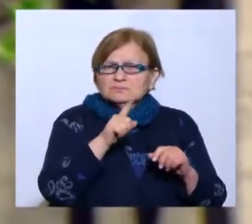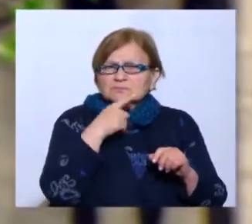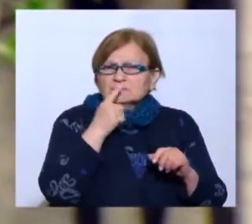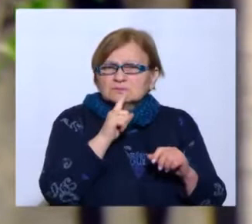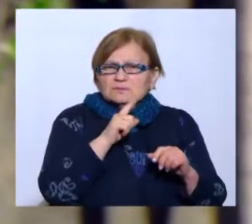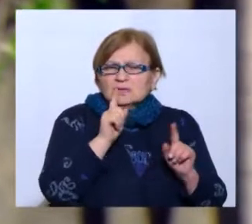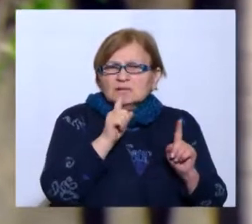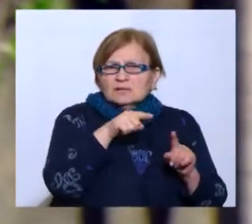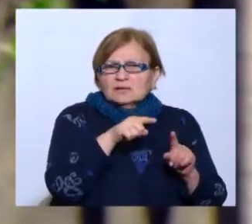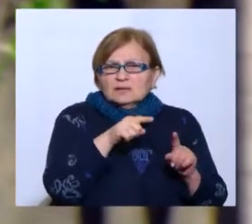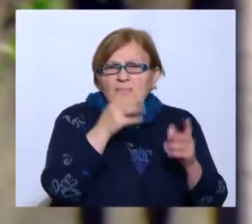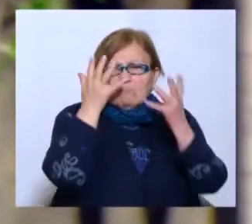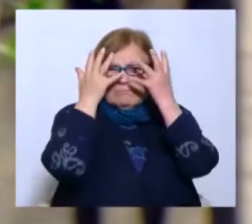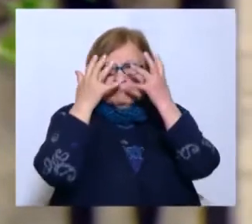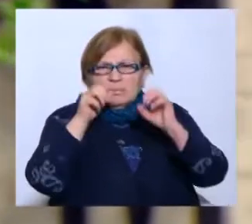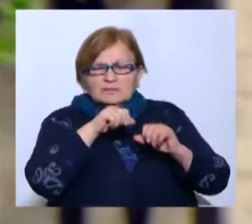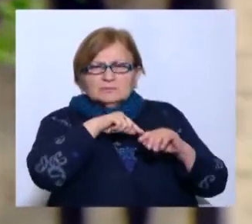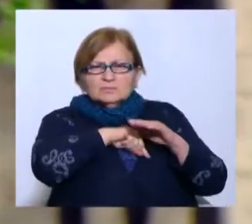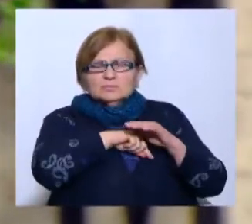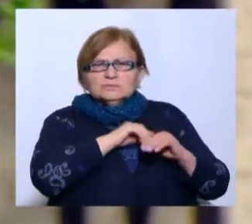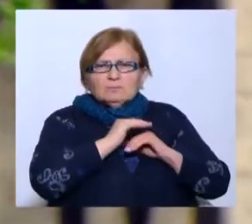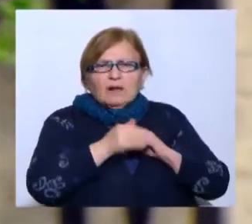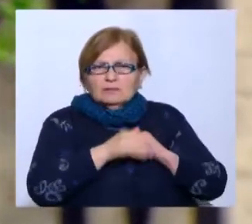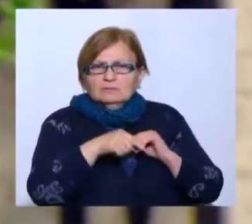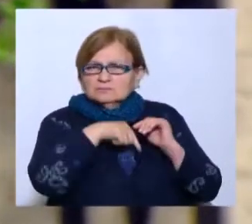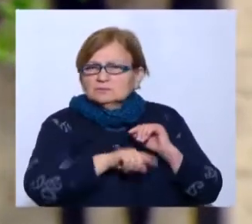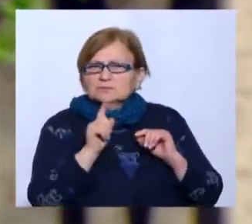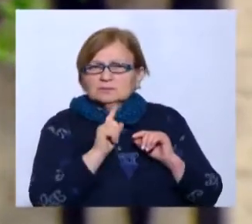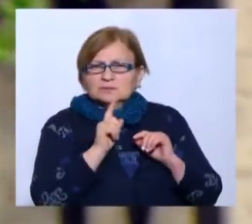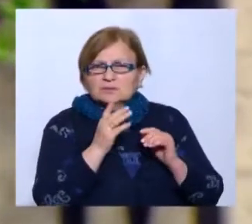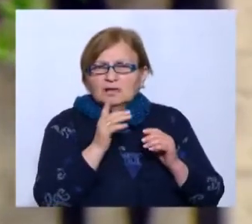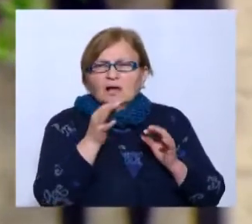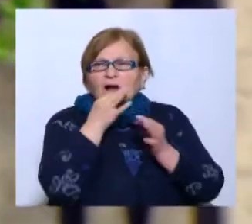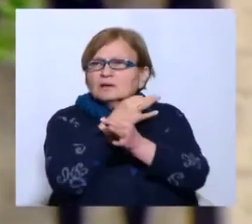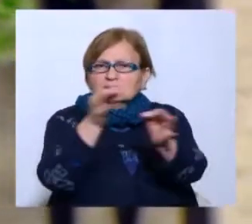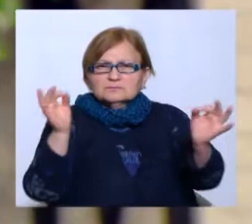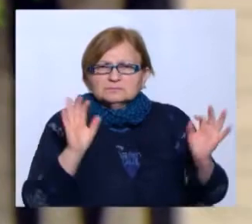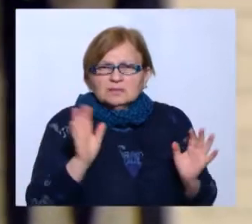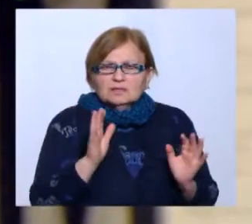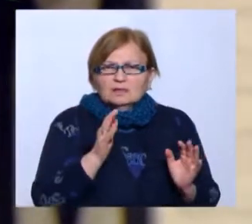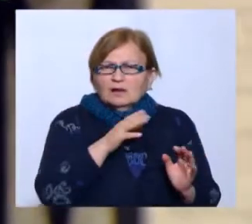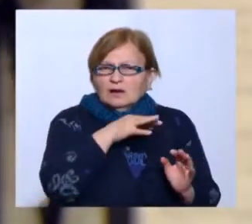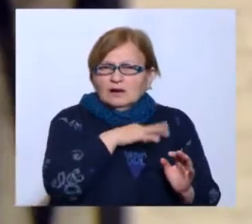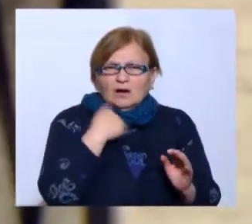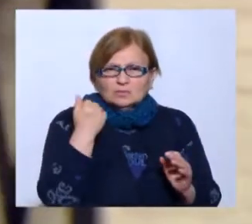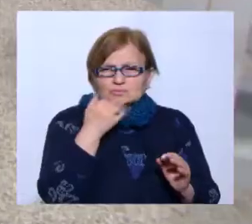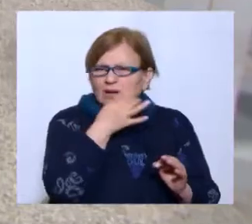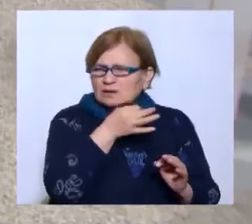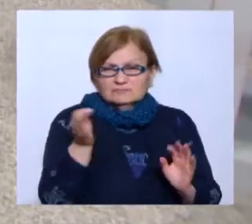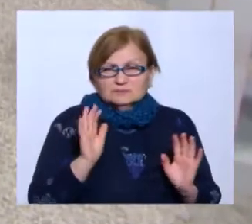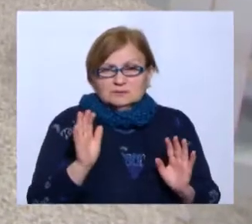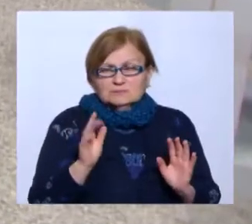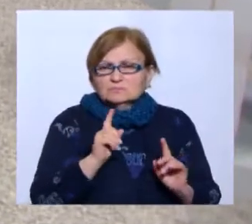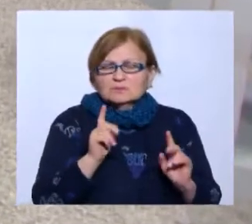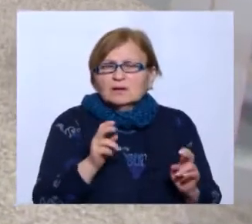ის, რასაც იგი ბნელ გულის კუნჭულში ინახავს და რის დათმობასაც არავითარ შემთხვევაში არ შეეპუება?